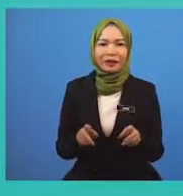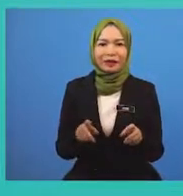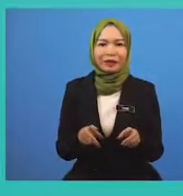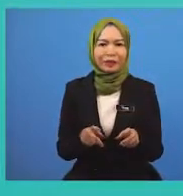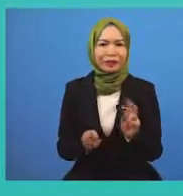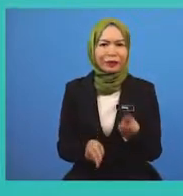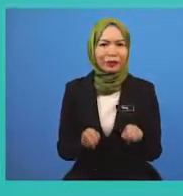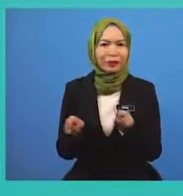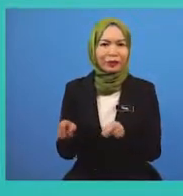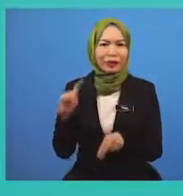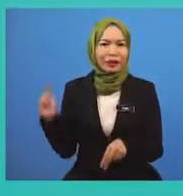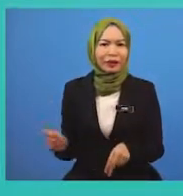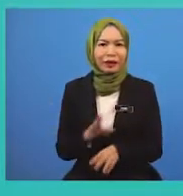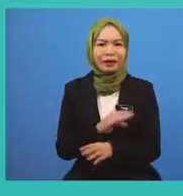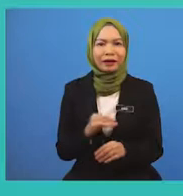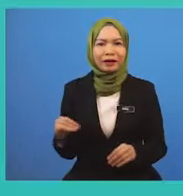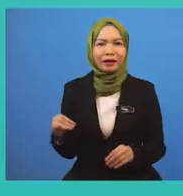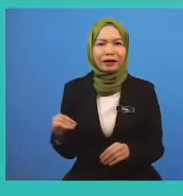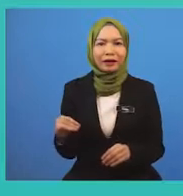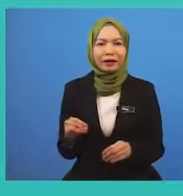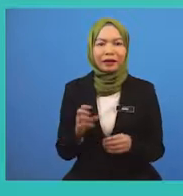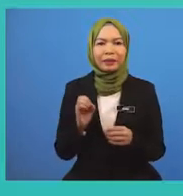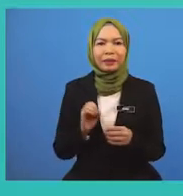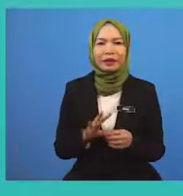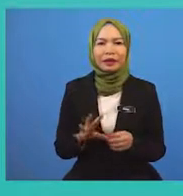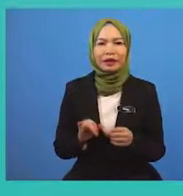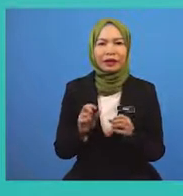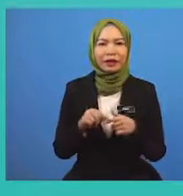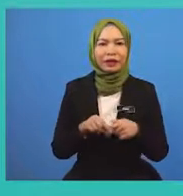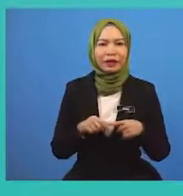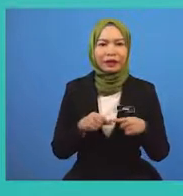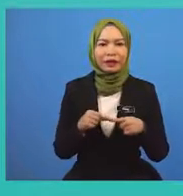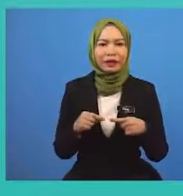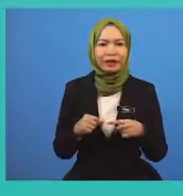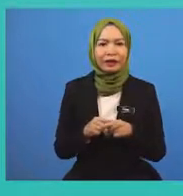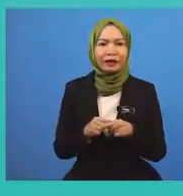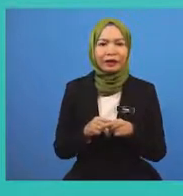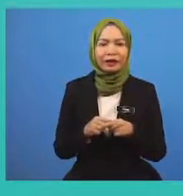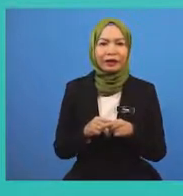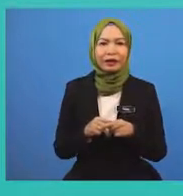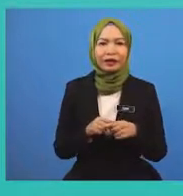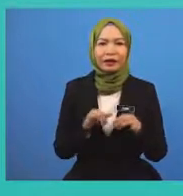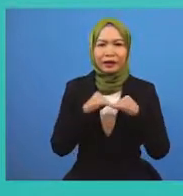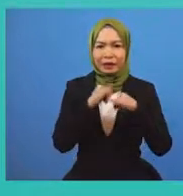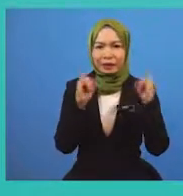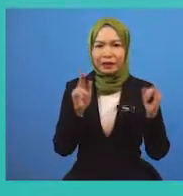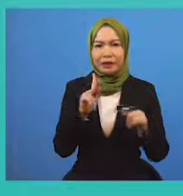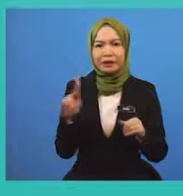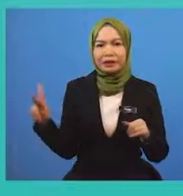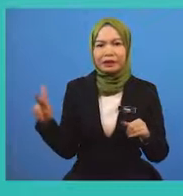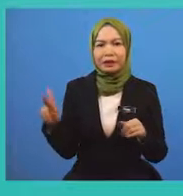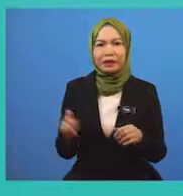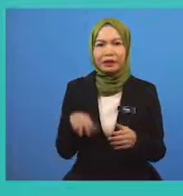dan pemecahan ikatan. Ketujuh, menghuraikan aplikasi pengetahuan tindak